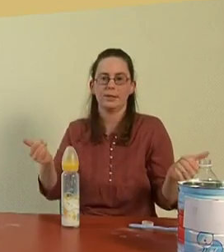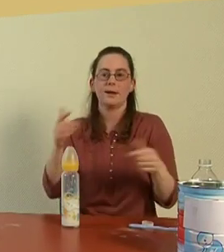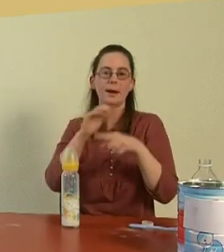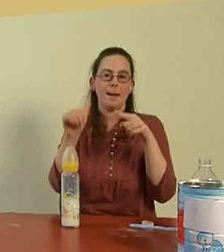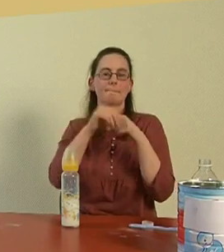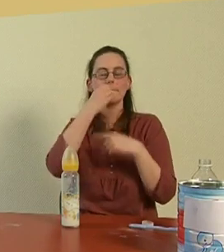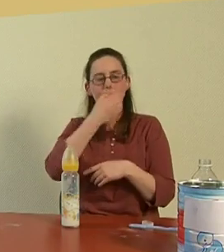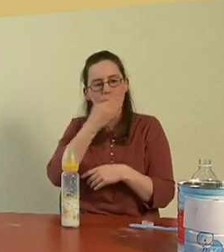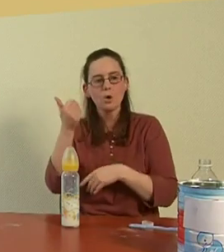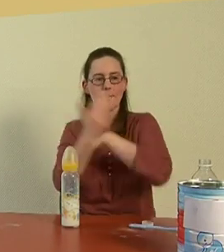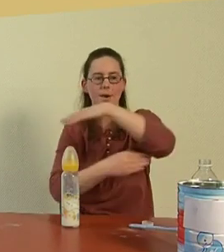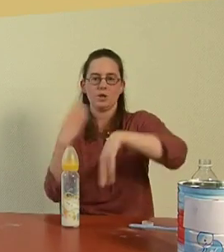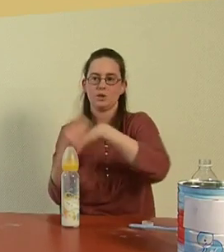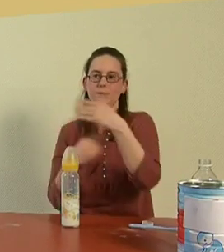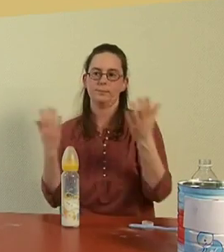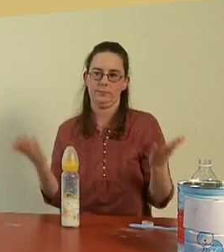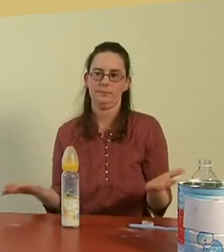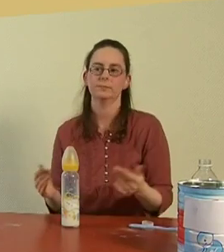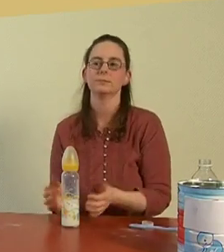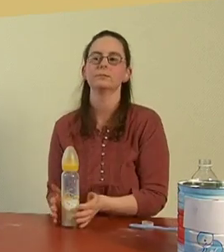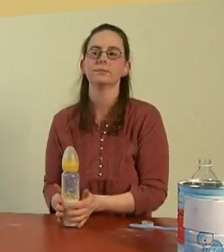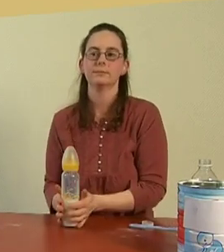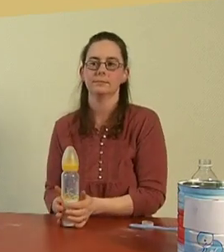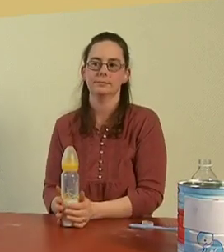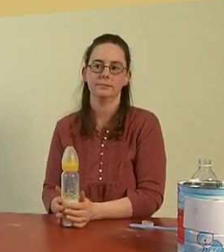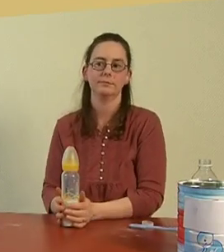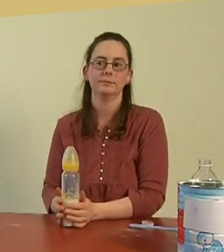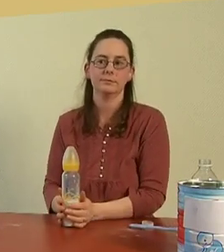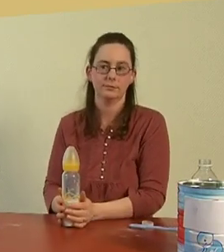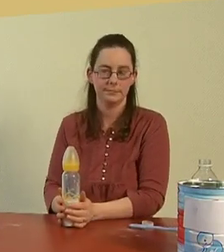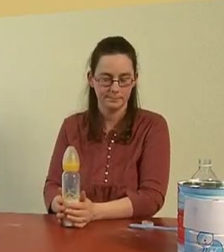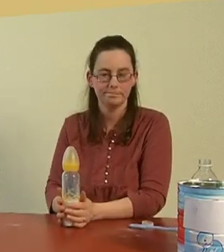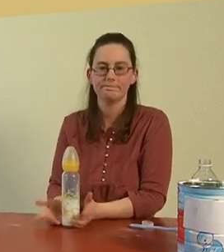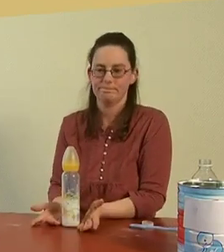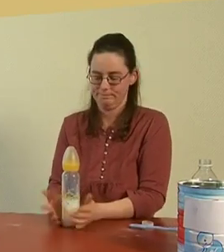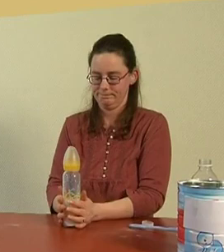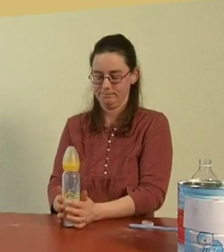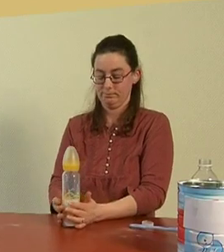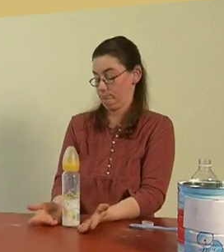quels. Alors qu'avec ce premier mouvement, c'est beaucoup mieux mélangé et dilué.